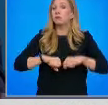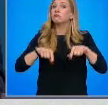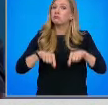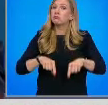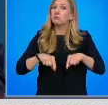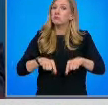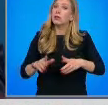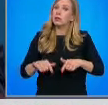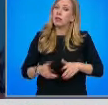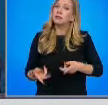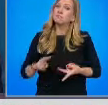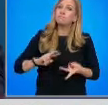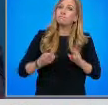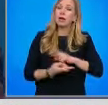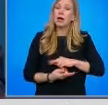професор